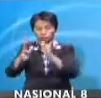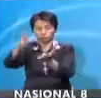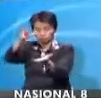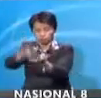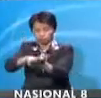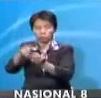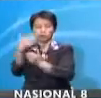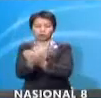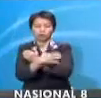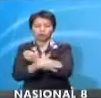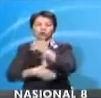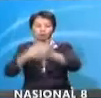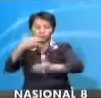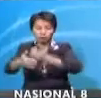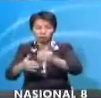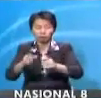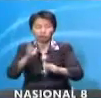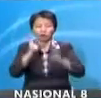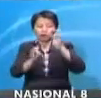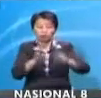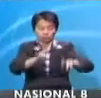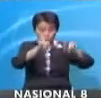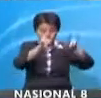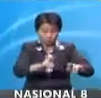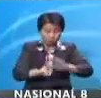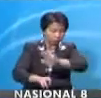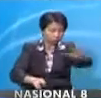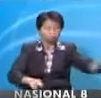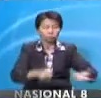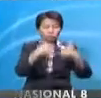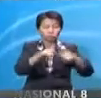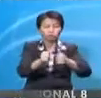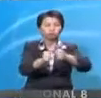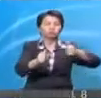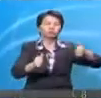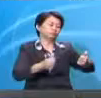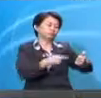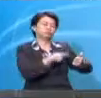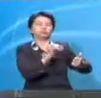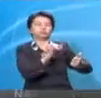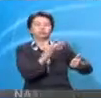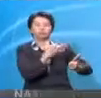negara maju jika rakyat dan majoriti penduduknya masih ketinggalan.